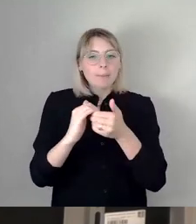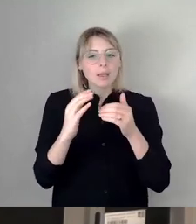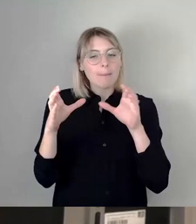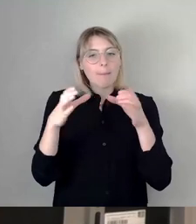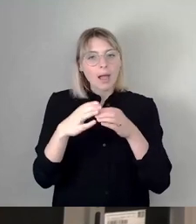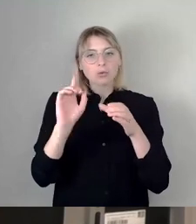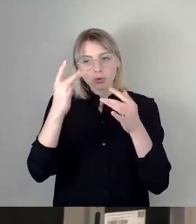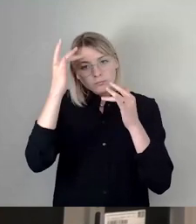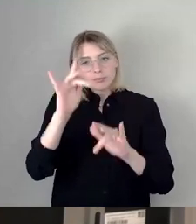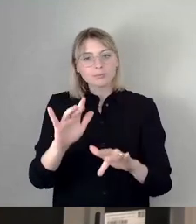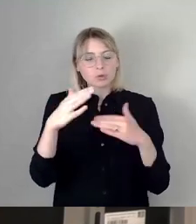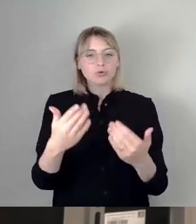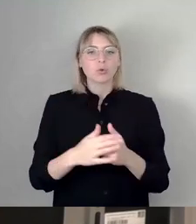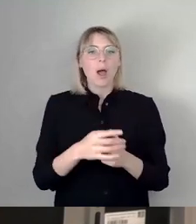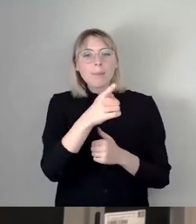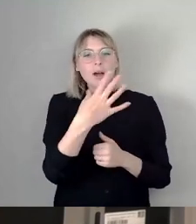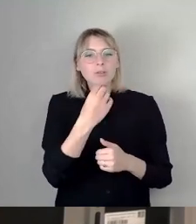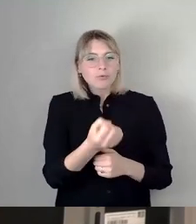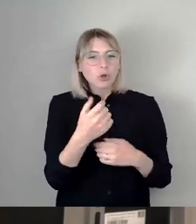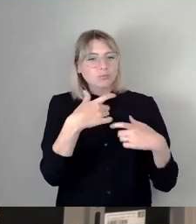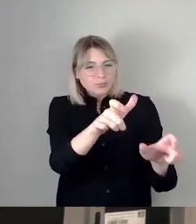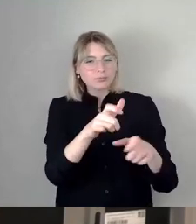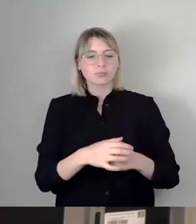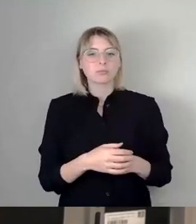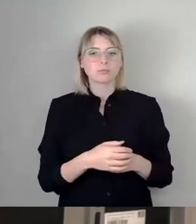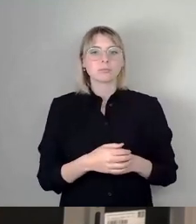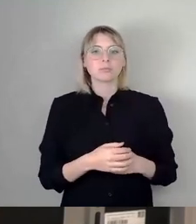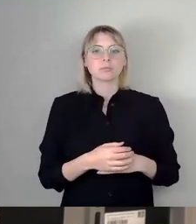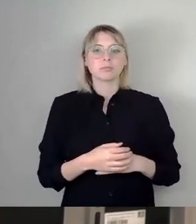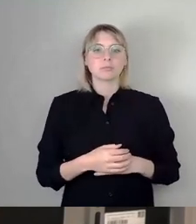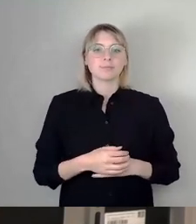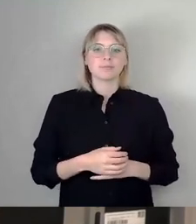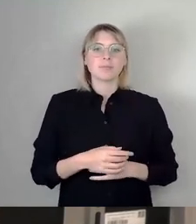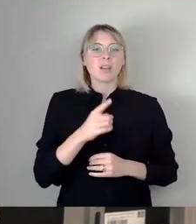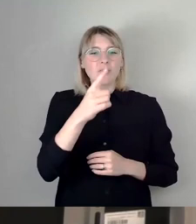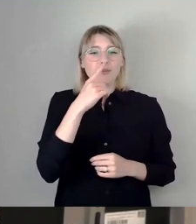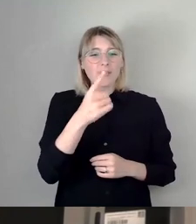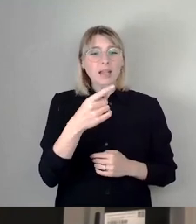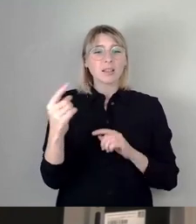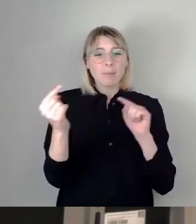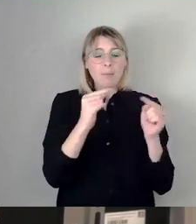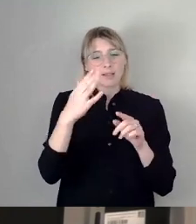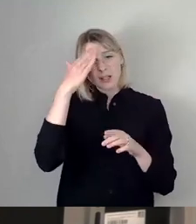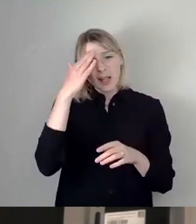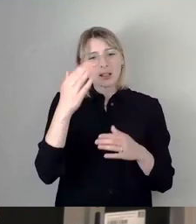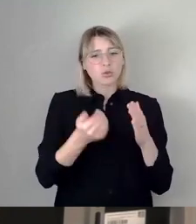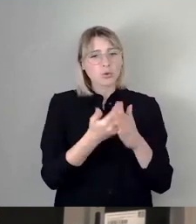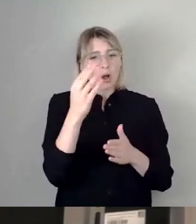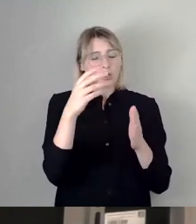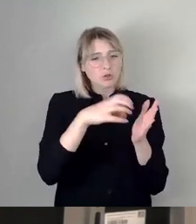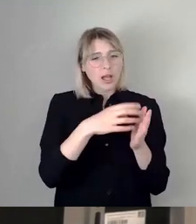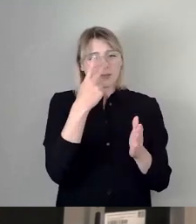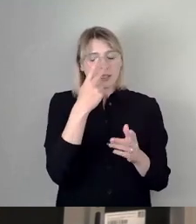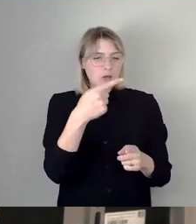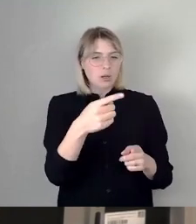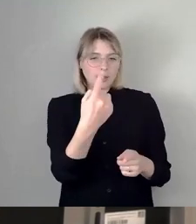verhindern. Sie wollen es verhindern. So, und Sie, wenn Sie die Debatte kennen würden in der Neustadt, aber die interessiert Sie ja nicht,